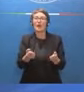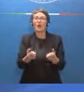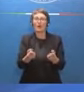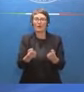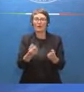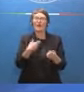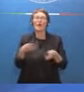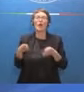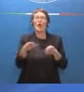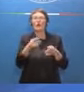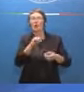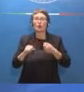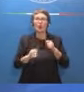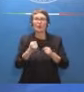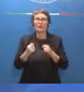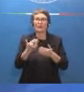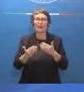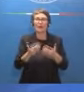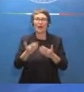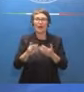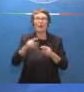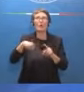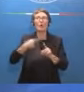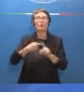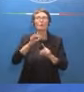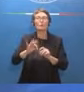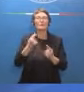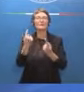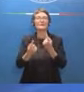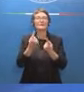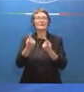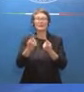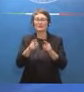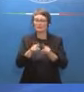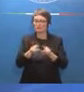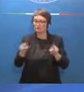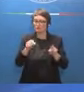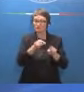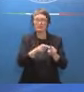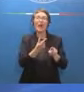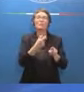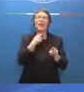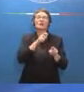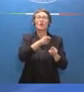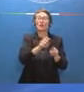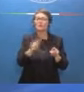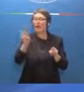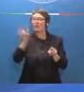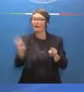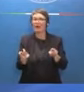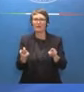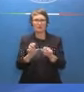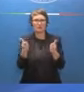sulla vicenda anche del disaccoppiamento tra il prezzo del gas e il prezzo delle altre fonti energetiche. Ci sarà il 24